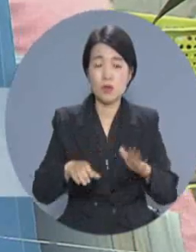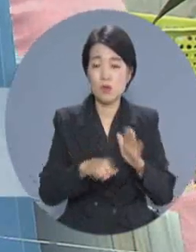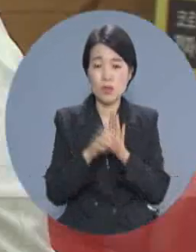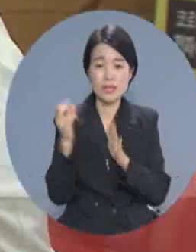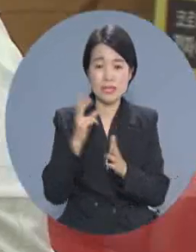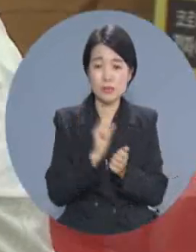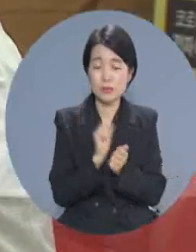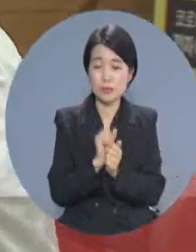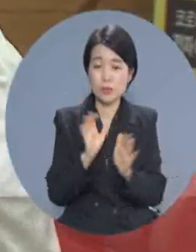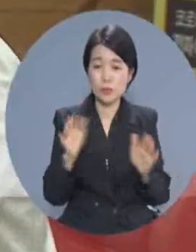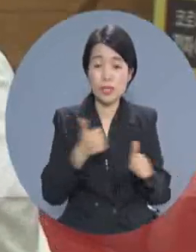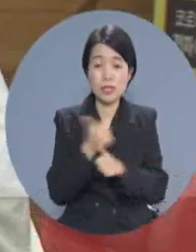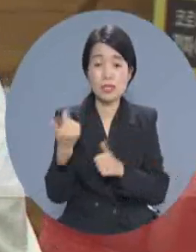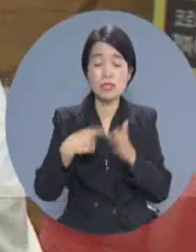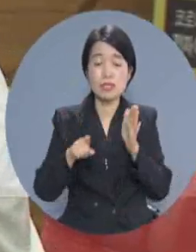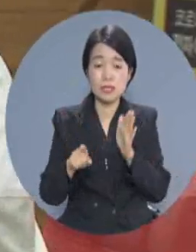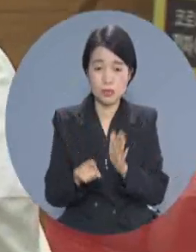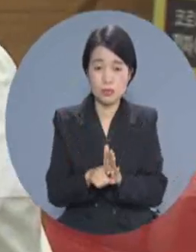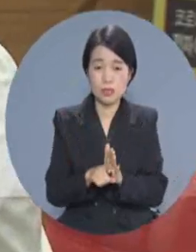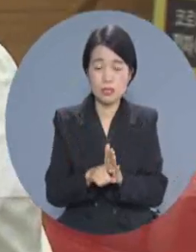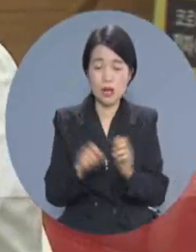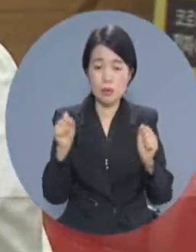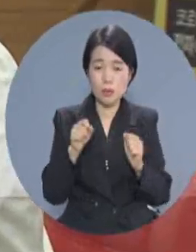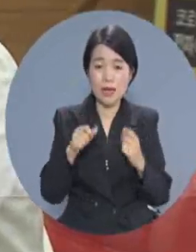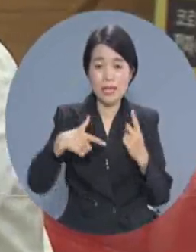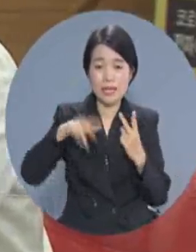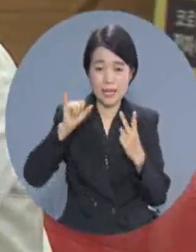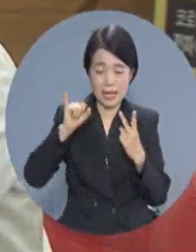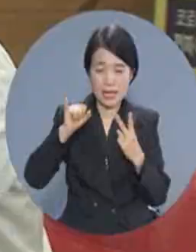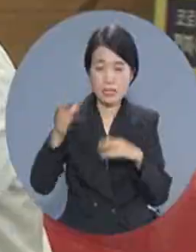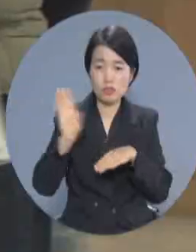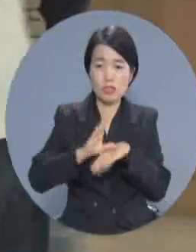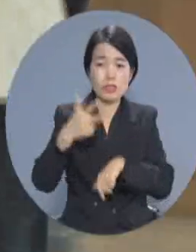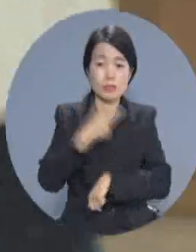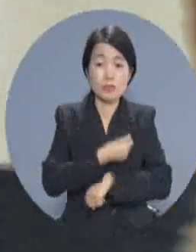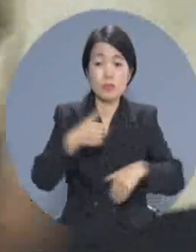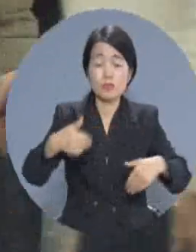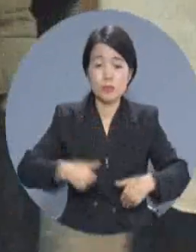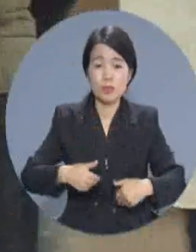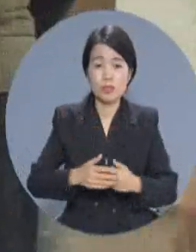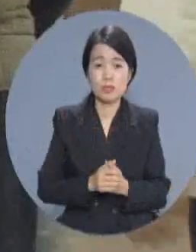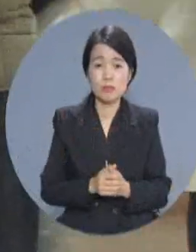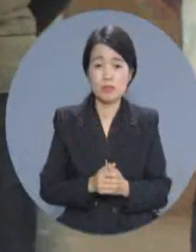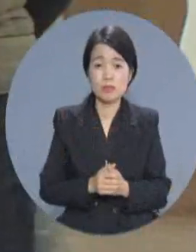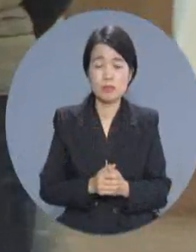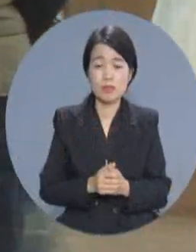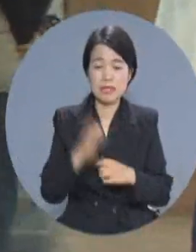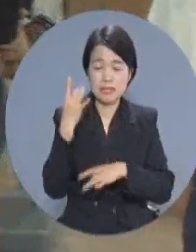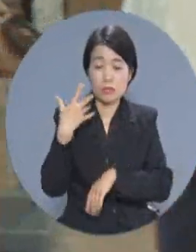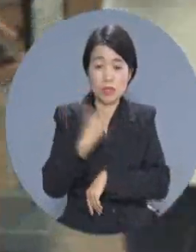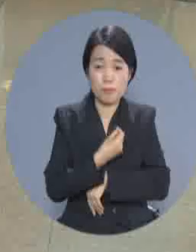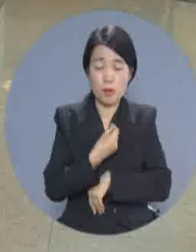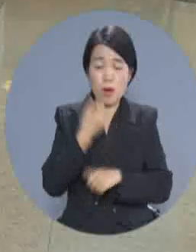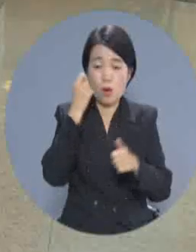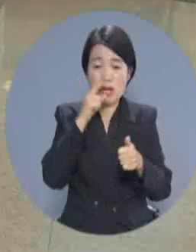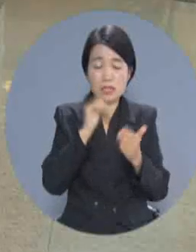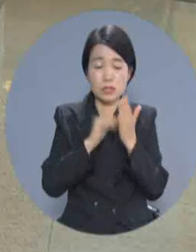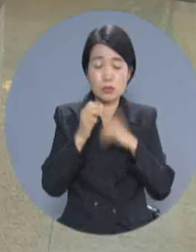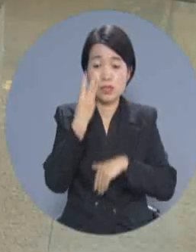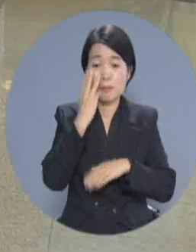코로나19 재유행을 극복하기 위해선 동절기 2가 백신 추가 접종이 필요하다며 기초접종이나 확진